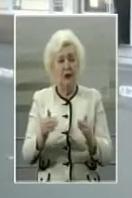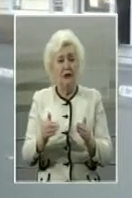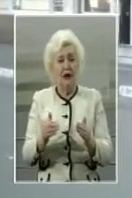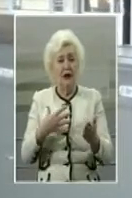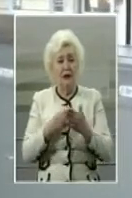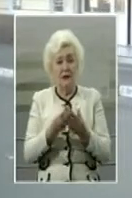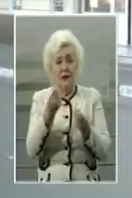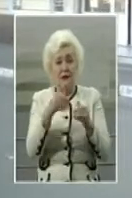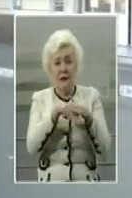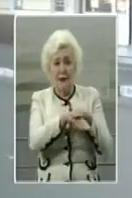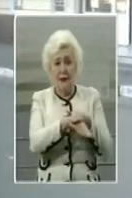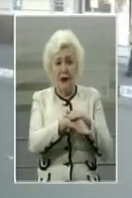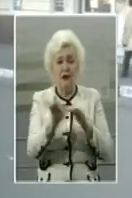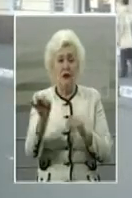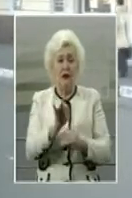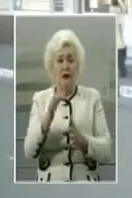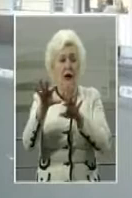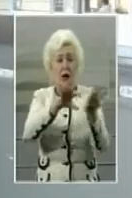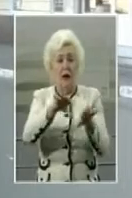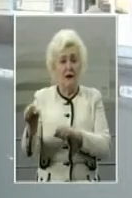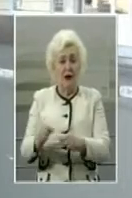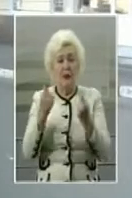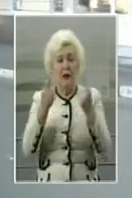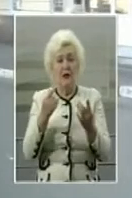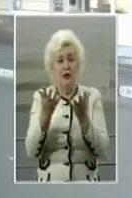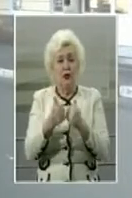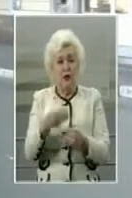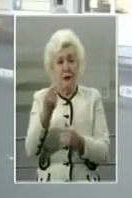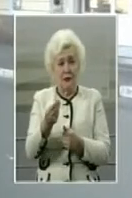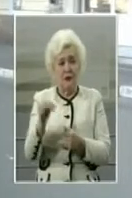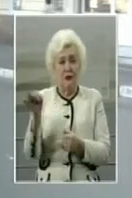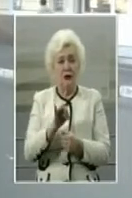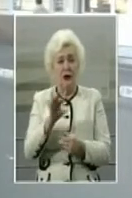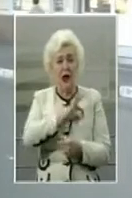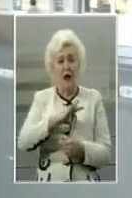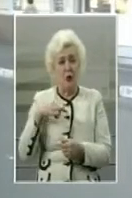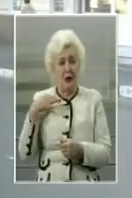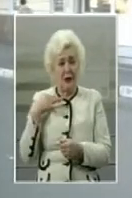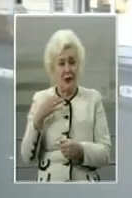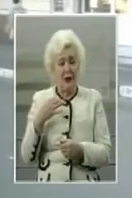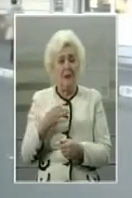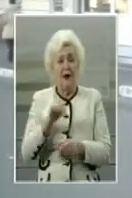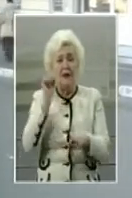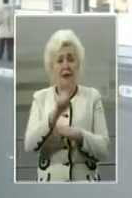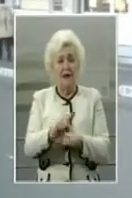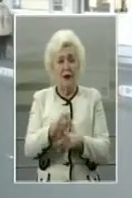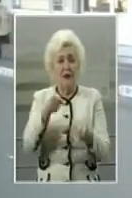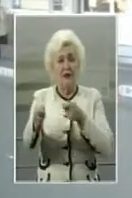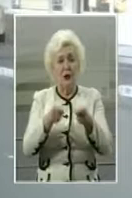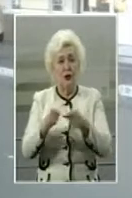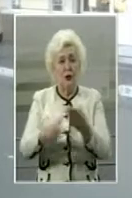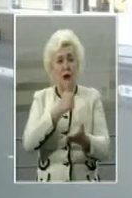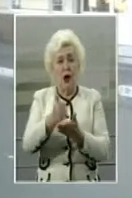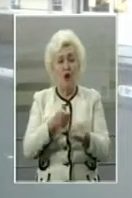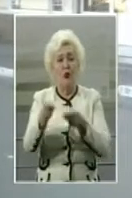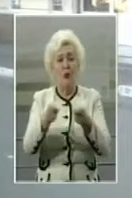свої заощадження ховають та забрали значну кількість грошей і ювелірні вироби. За вказівкою керівництва Головного